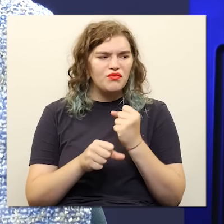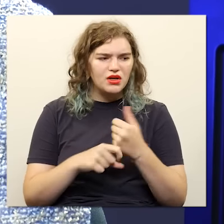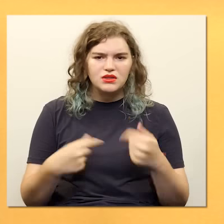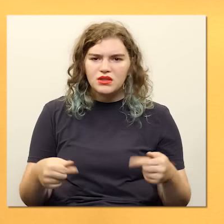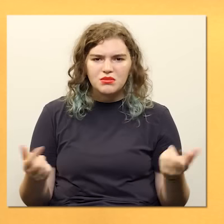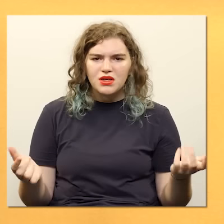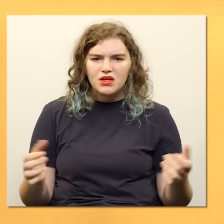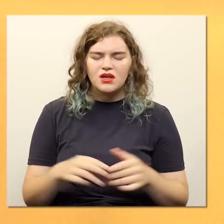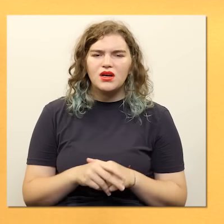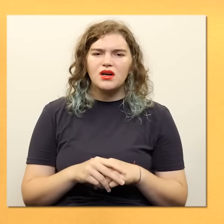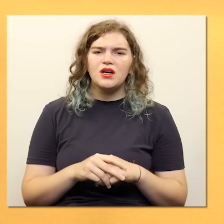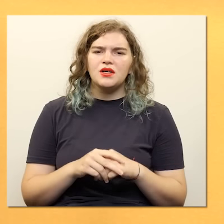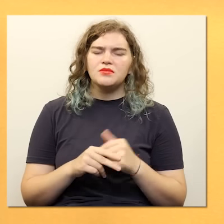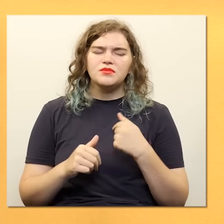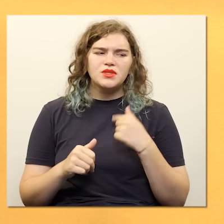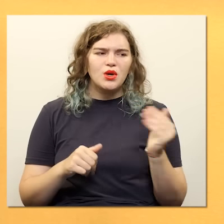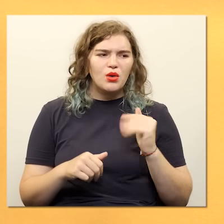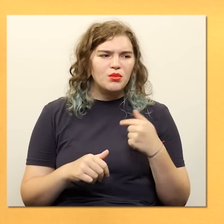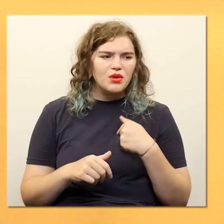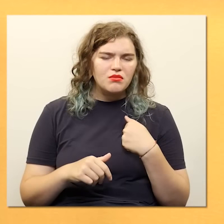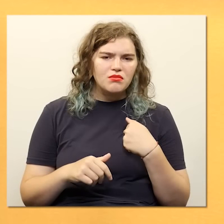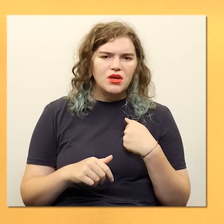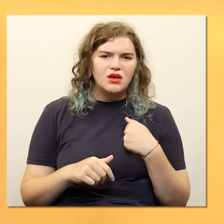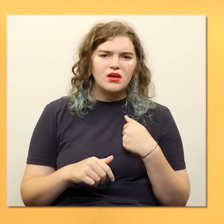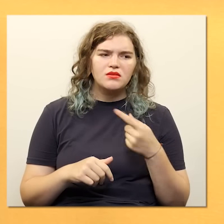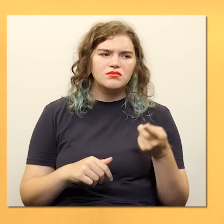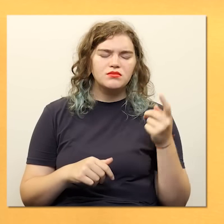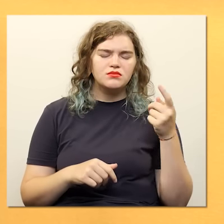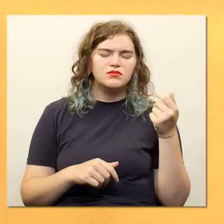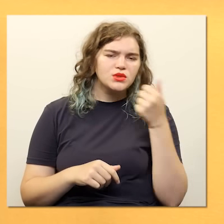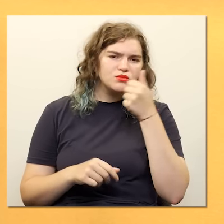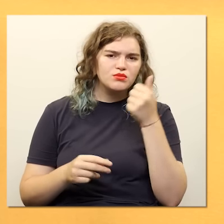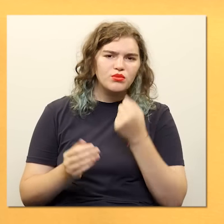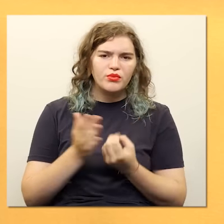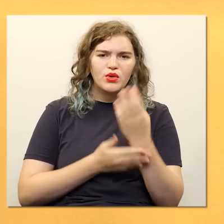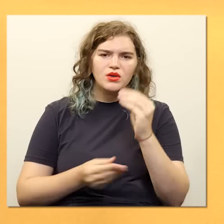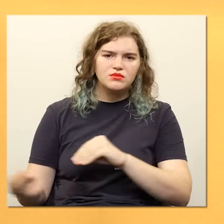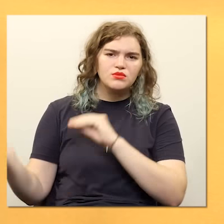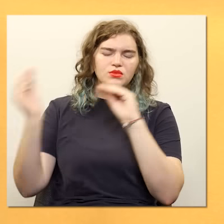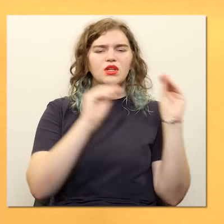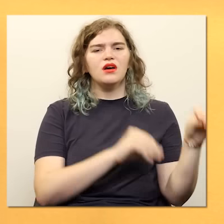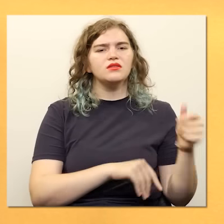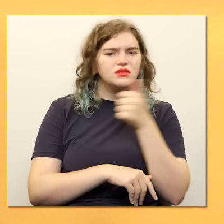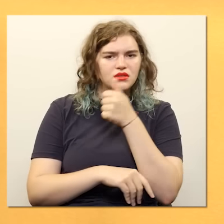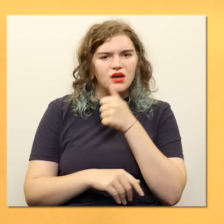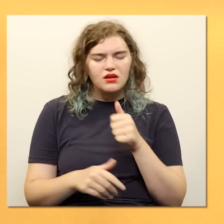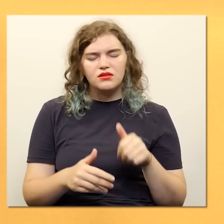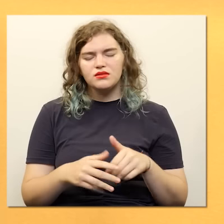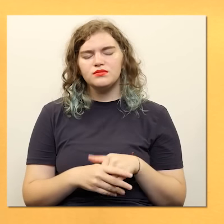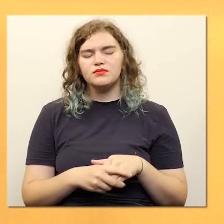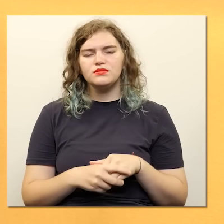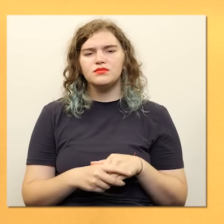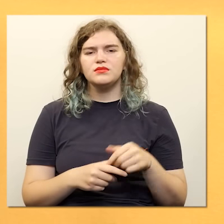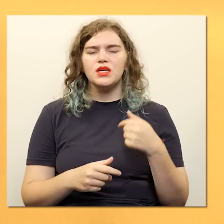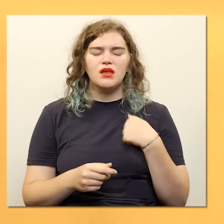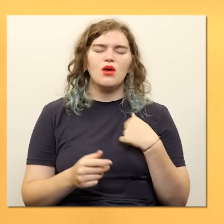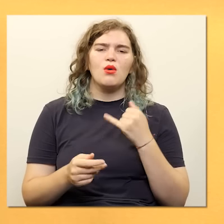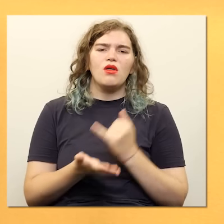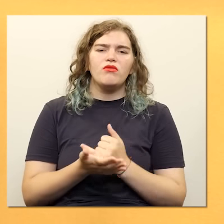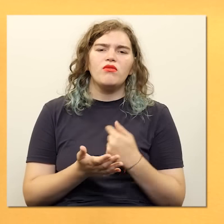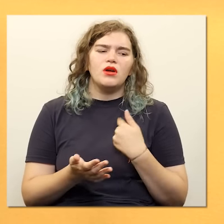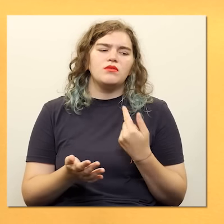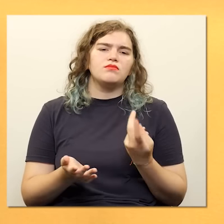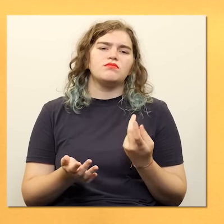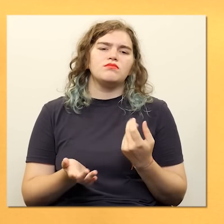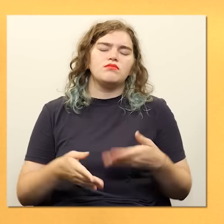nimica, copiii, locuiam la țară, eram proaspăt motați la sat. De fapt, eu